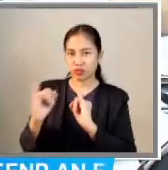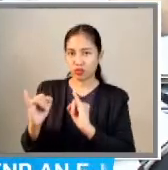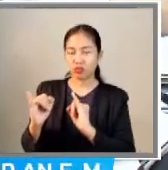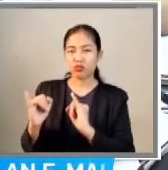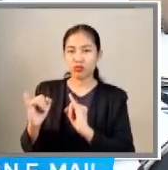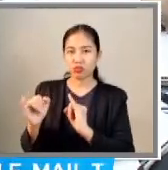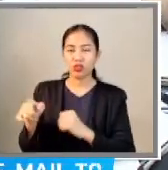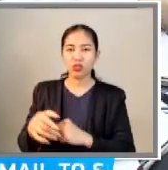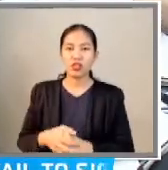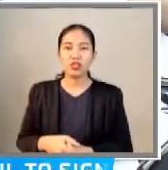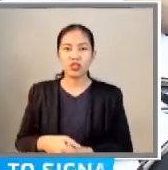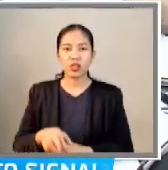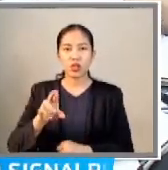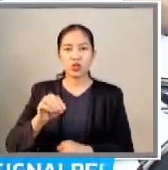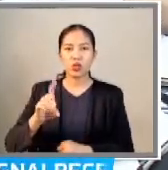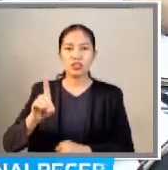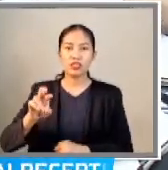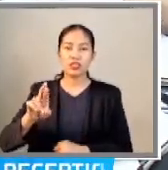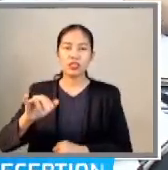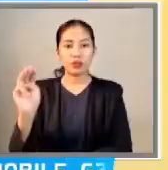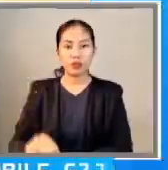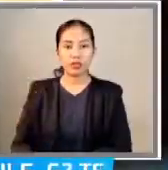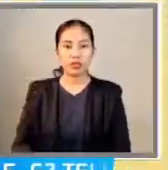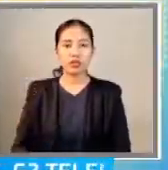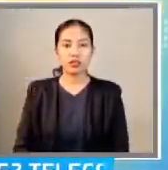po siya sumasagot.